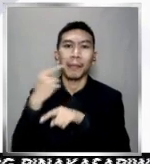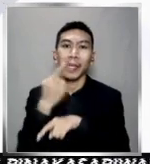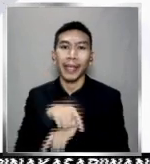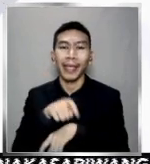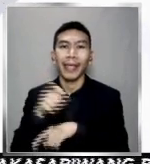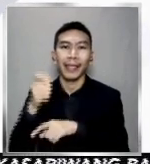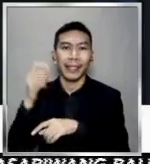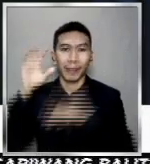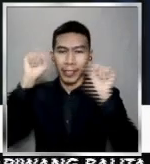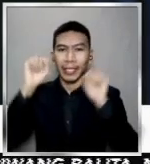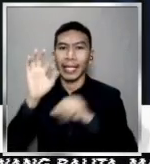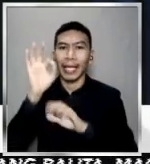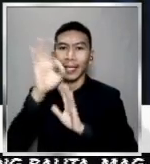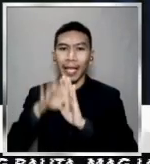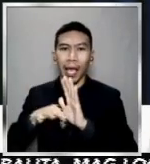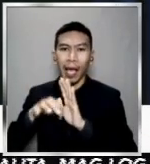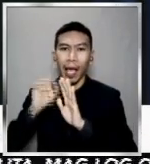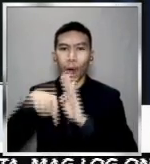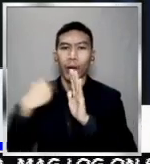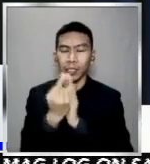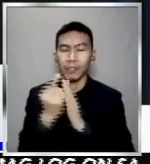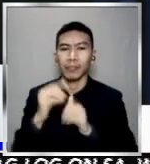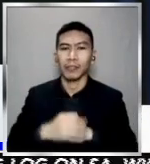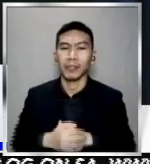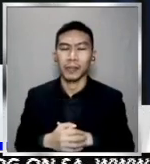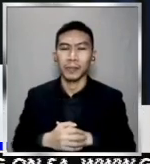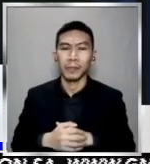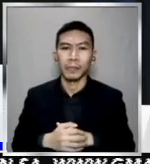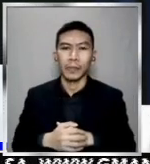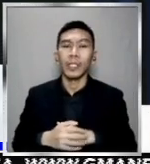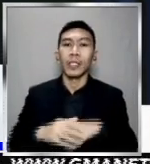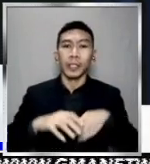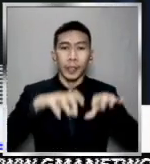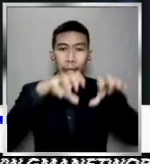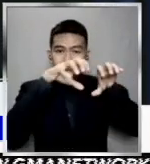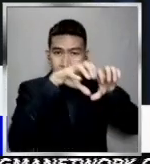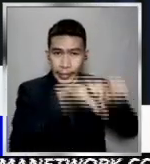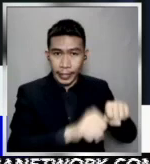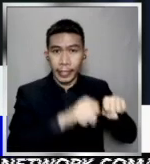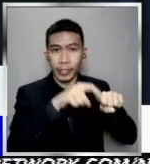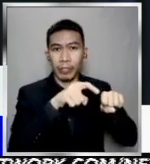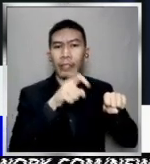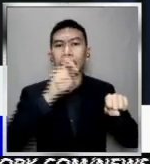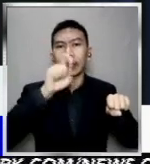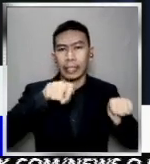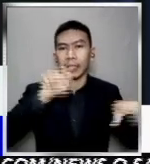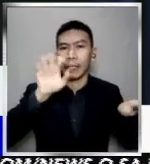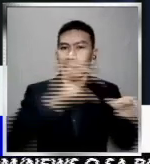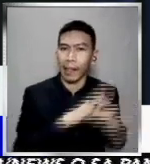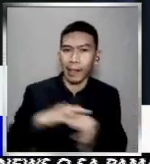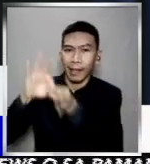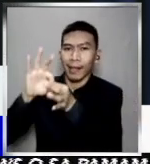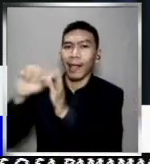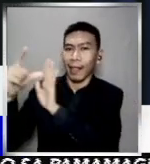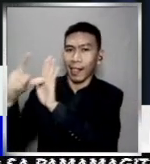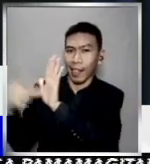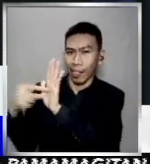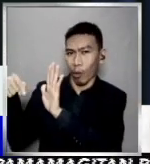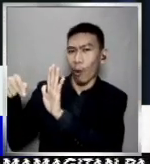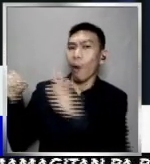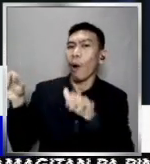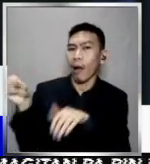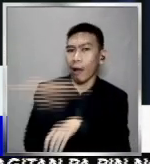yung local ordinance. Yung pag-aresto naman po, dapat po sang-ayon po yan sa ordinansa o sang-ayon sa batas. Kung wala